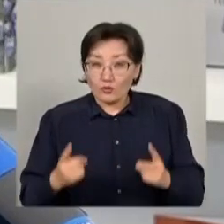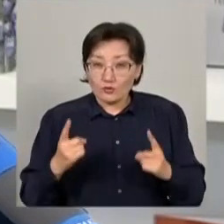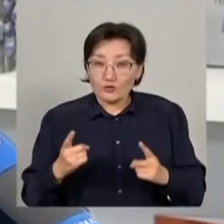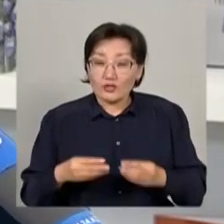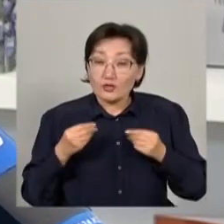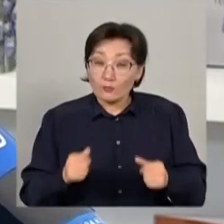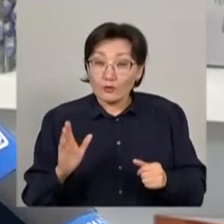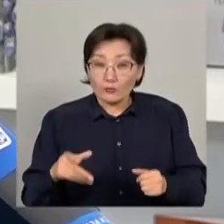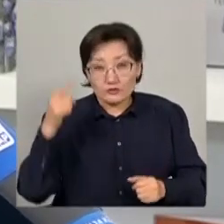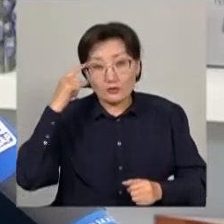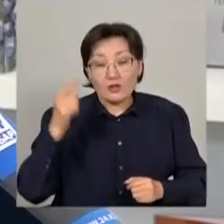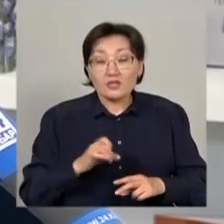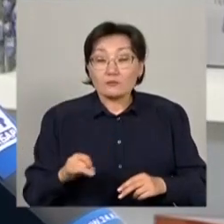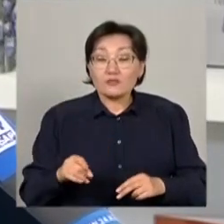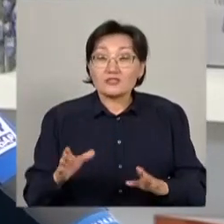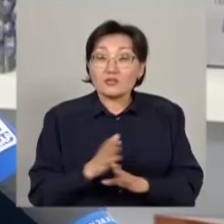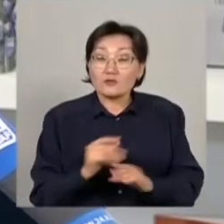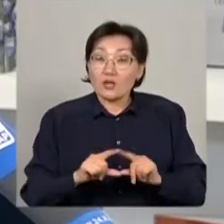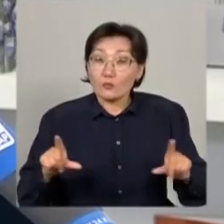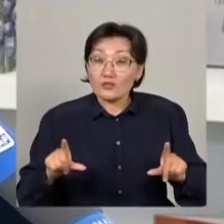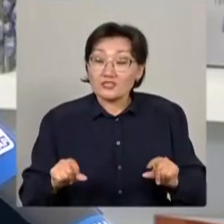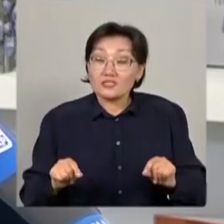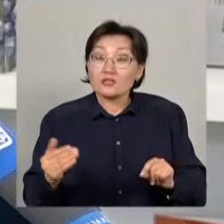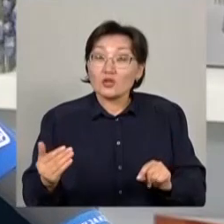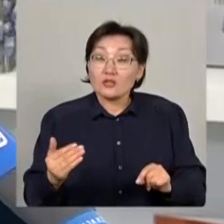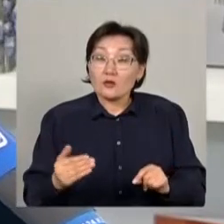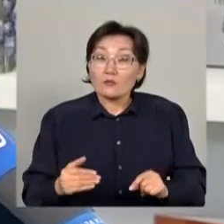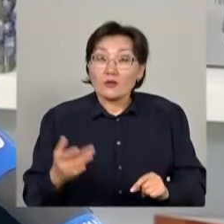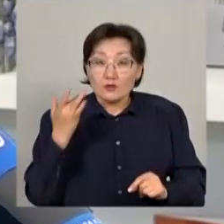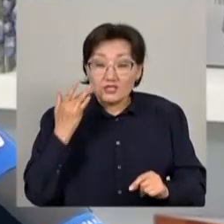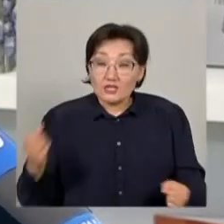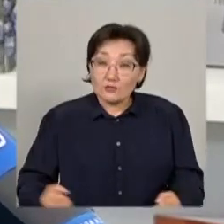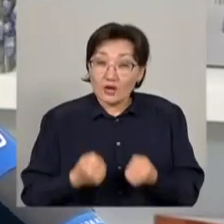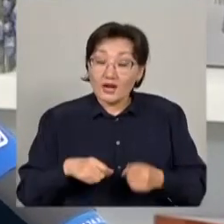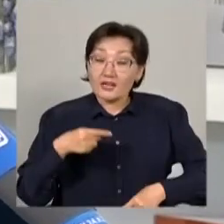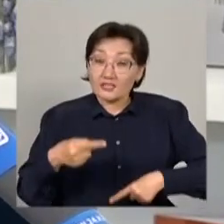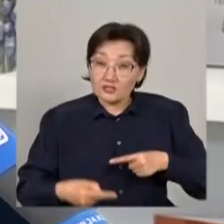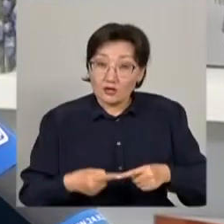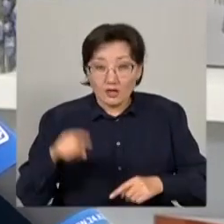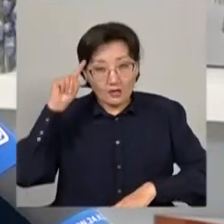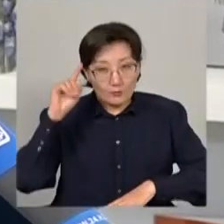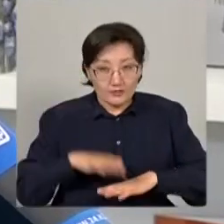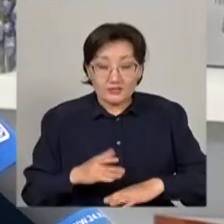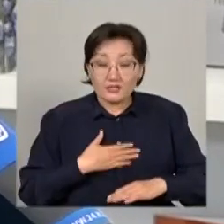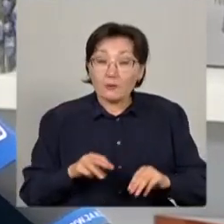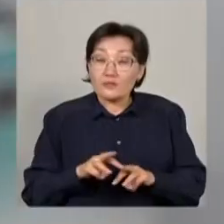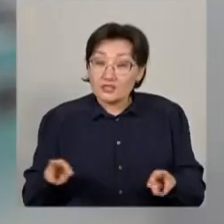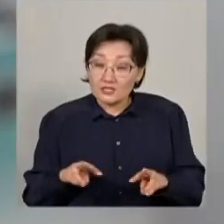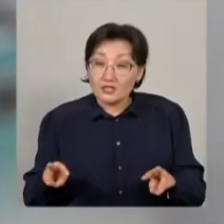қосады деген ойдамыз. Және де біз экология департаменті ретінде оны әрдайымды қолдауға, ары қарай да осы әкімдікке, біздің